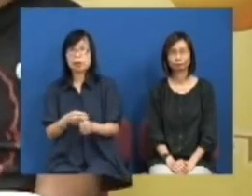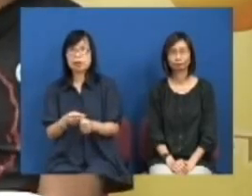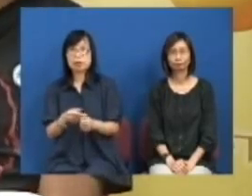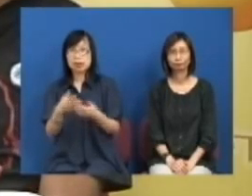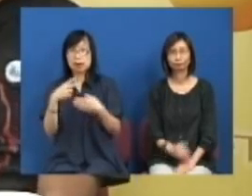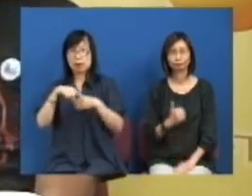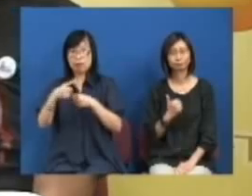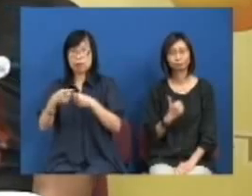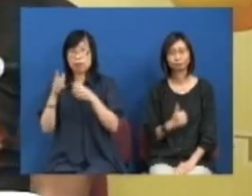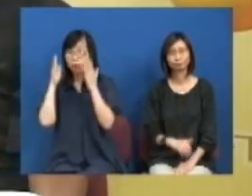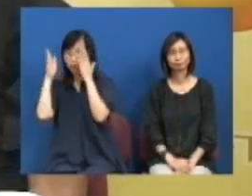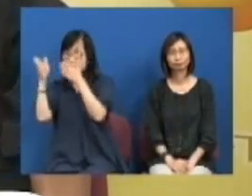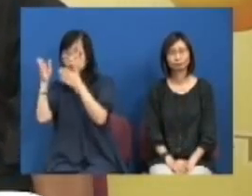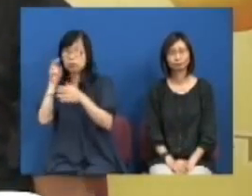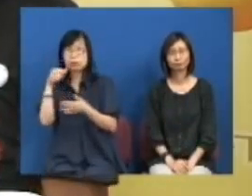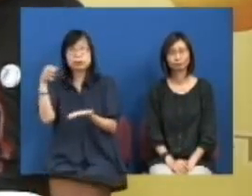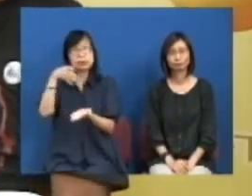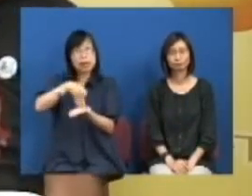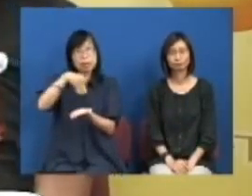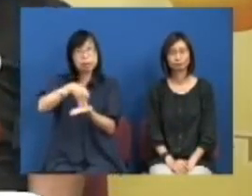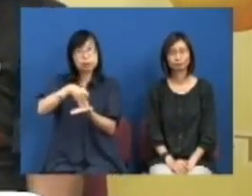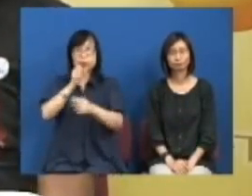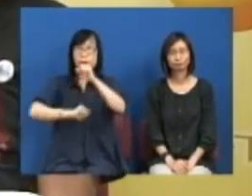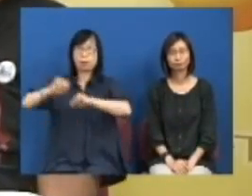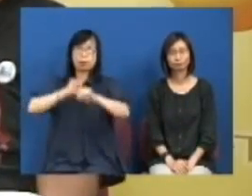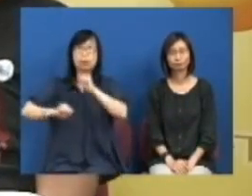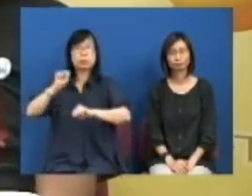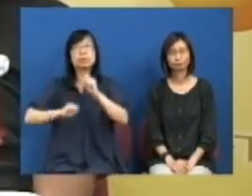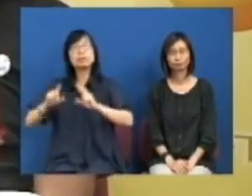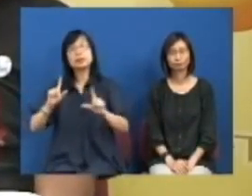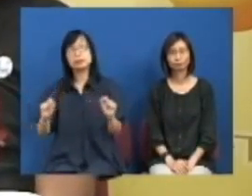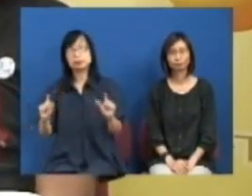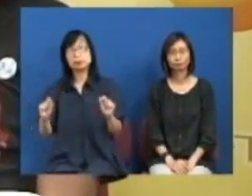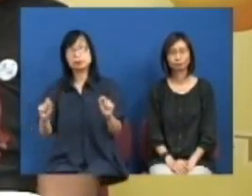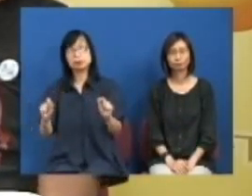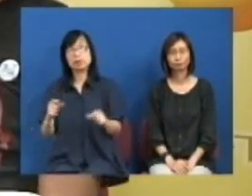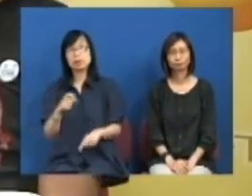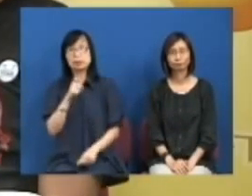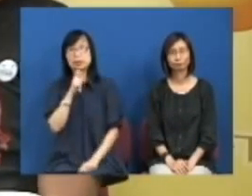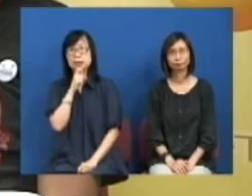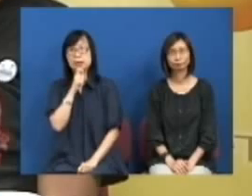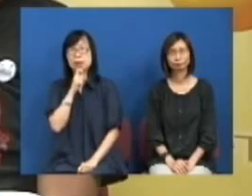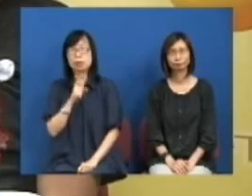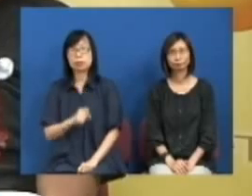去看你參與這個運動的意義呢，當然是有的，這些是不